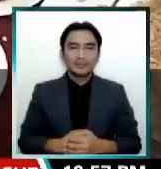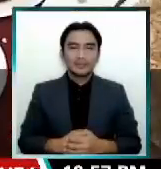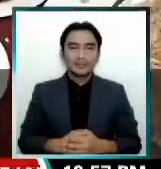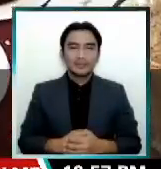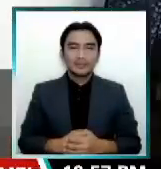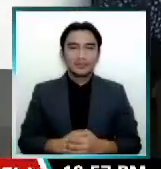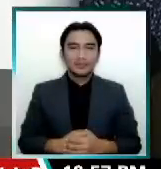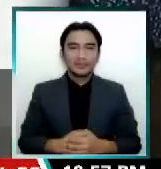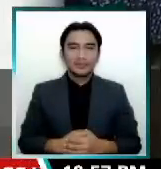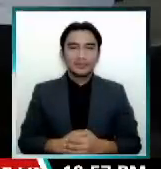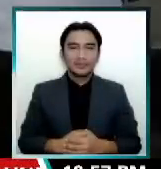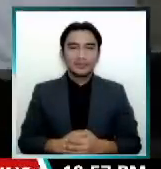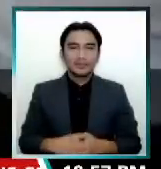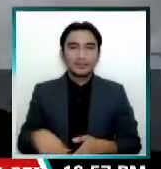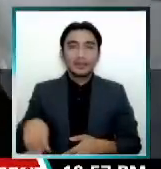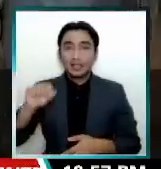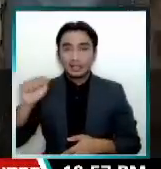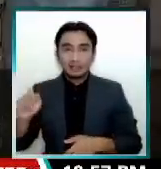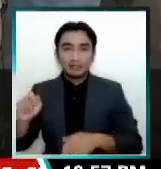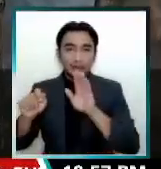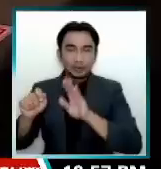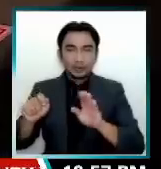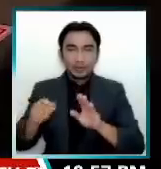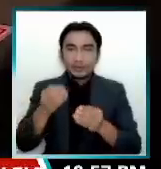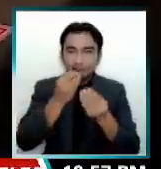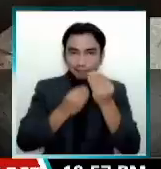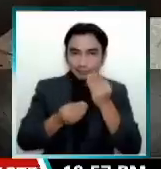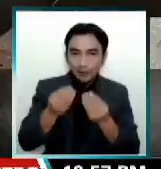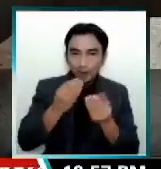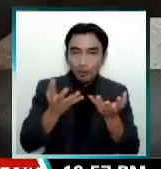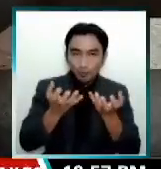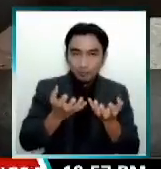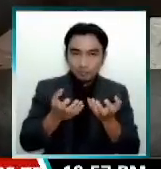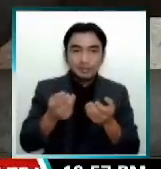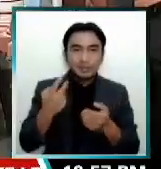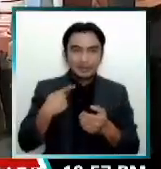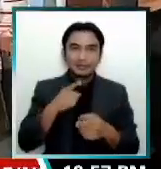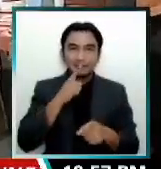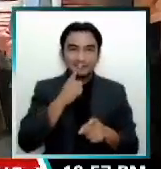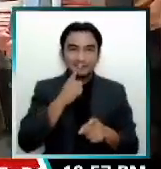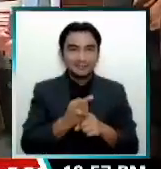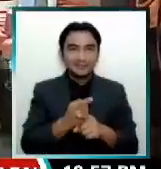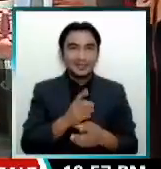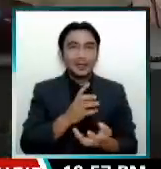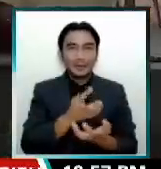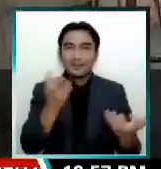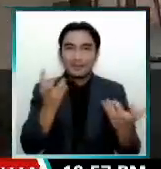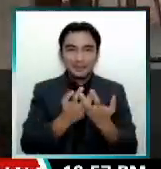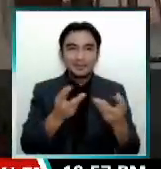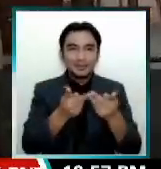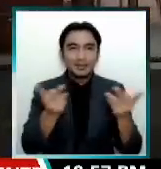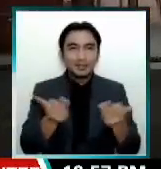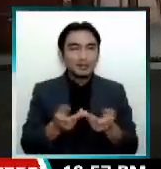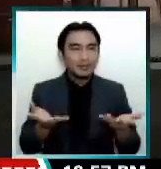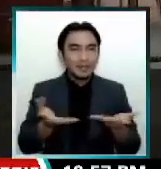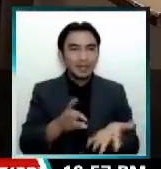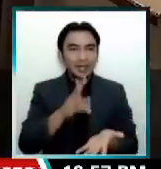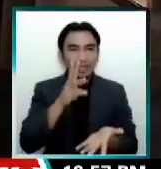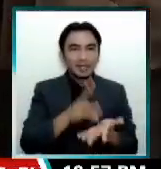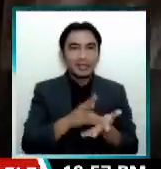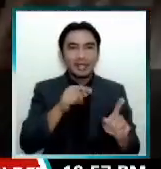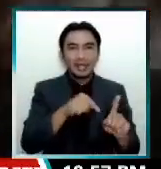Weekend food trip ba ang hanap mo? Pwes, you have come to the right place. Dahil dito sa Ugbo Night Market sa Tondo,